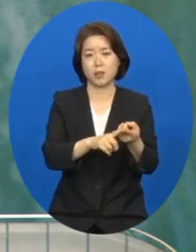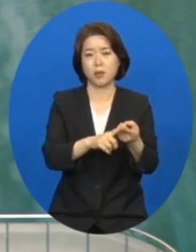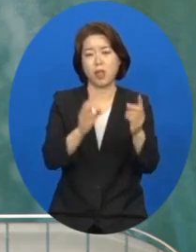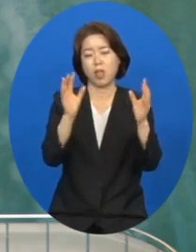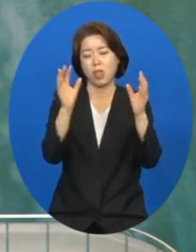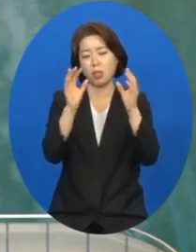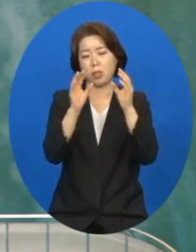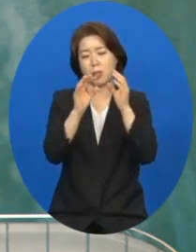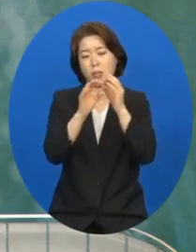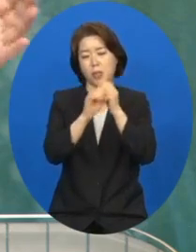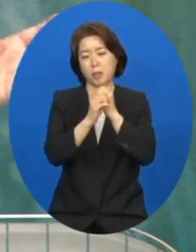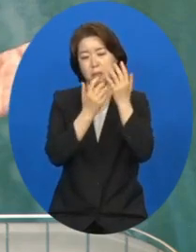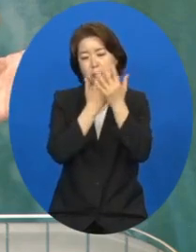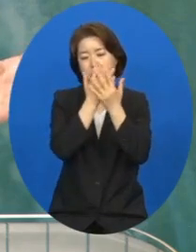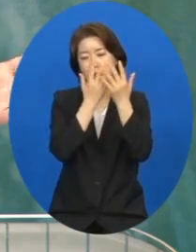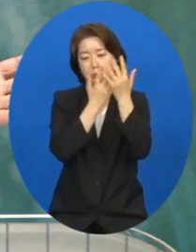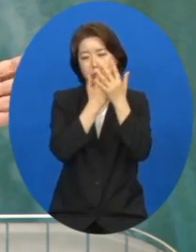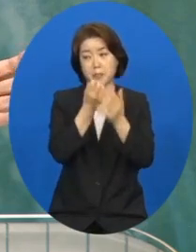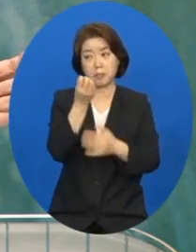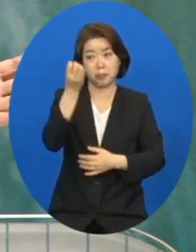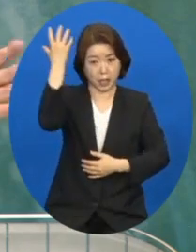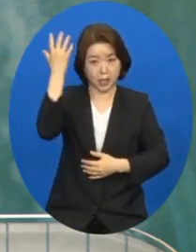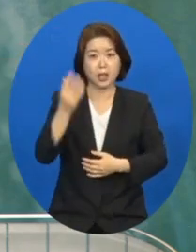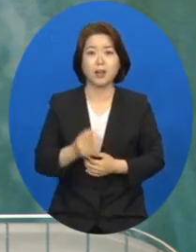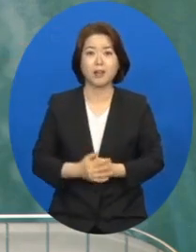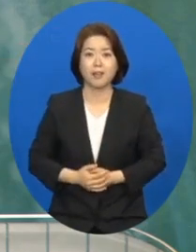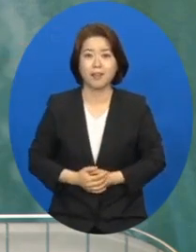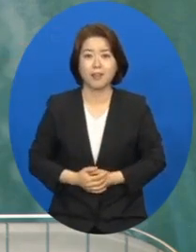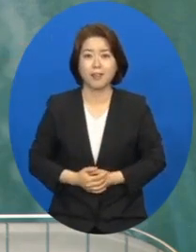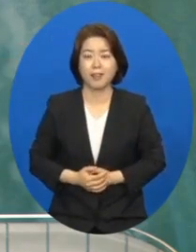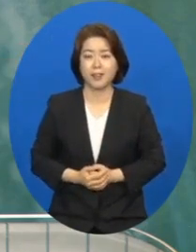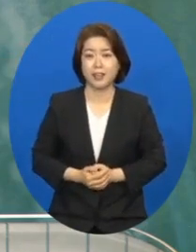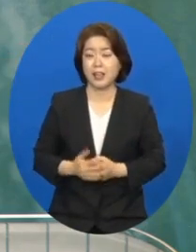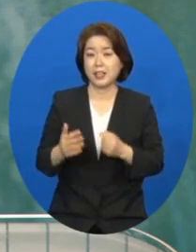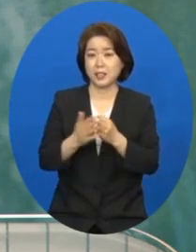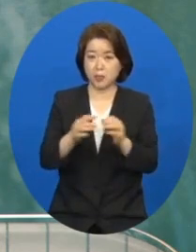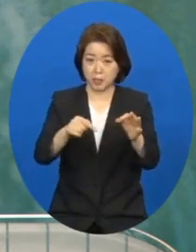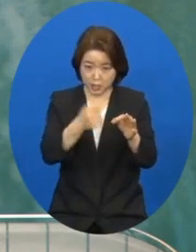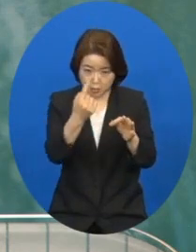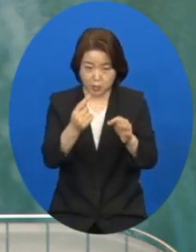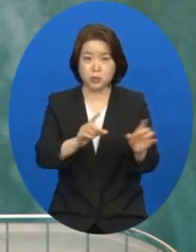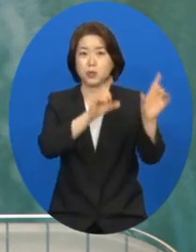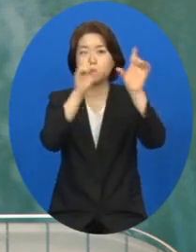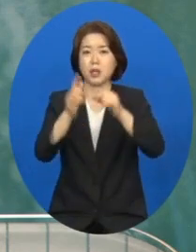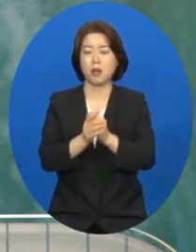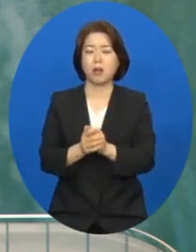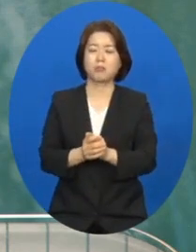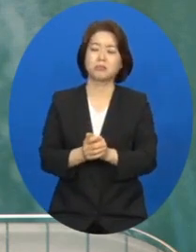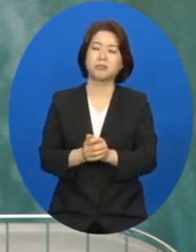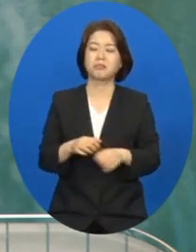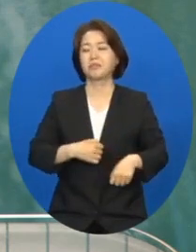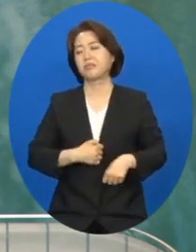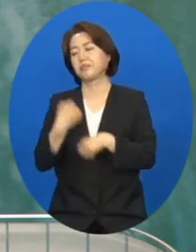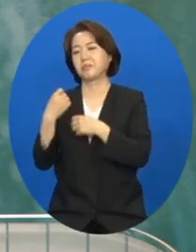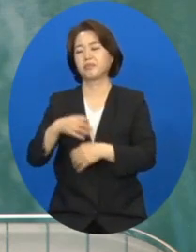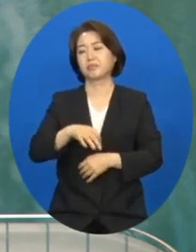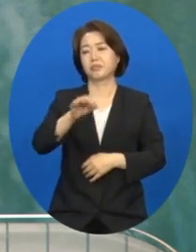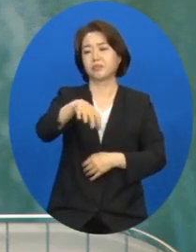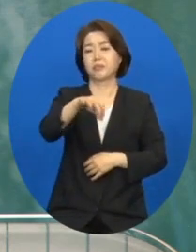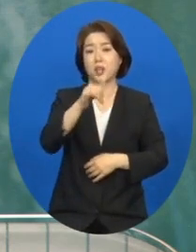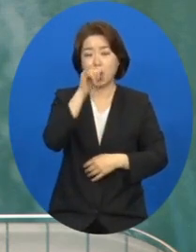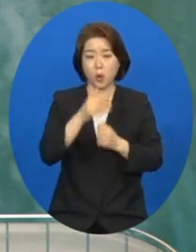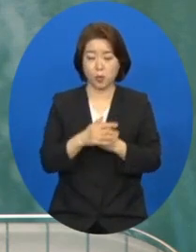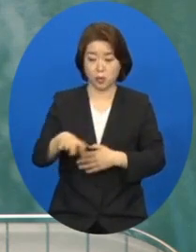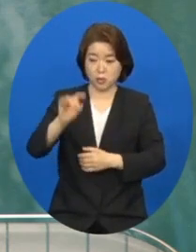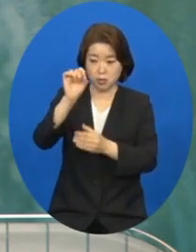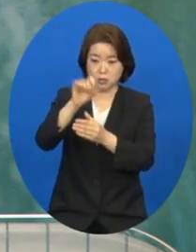서서히 희미하게 되어져 버린 겁니다. 그래서 11조 생활도 소홀히 하고 첫 열매 바치는 것도